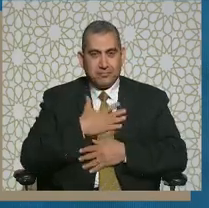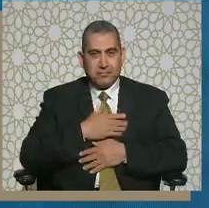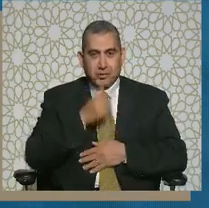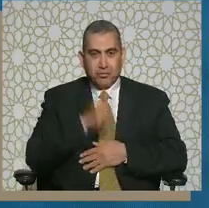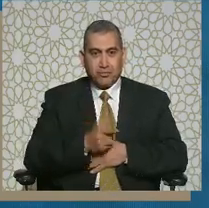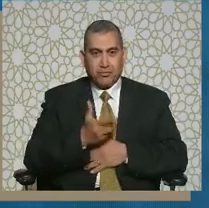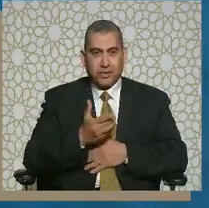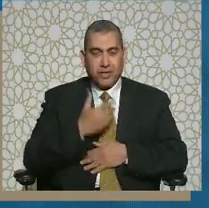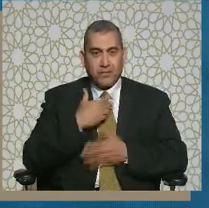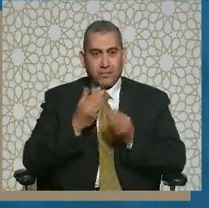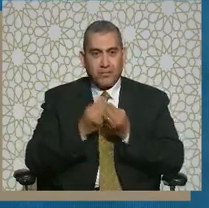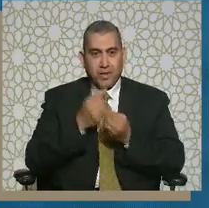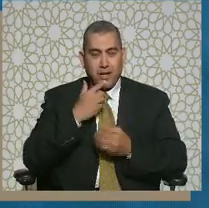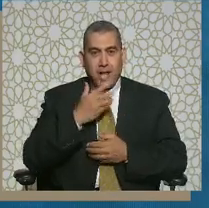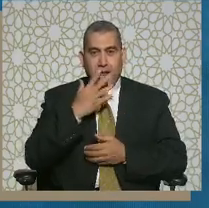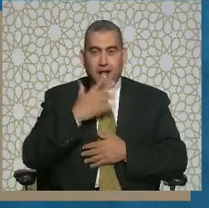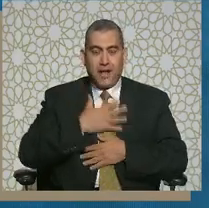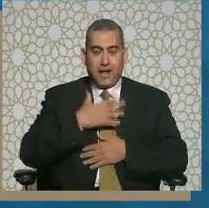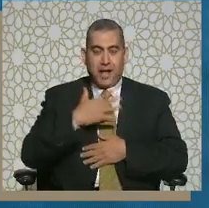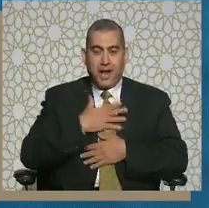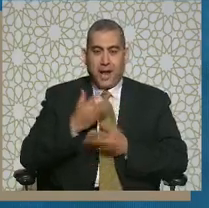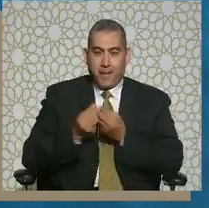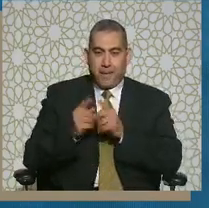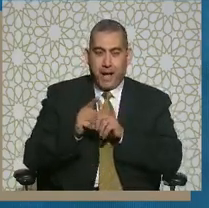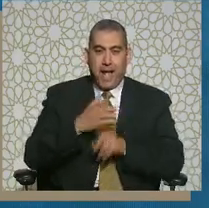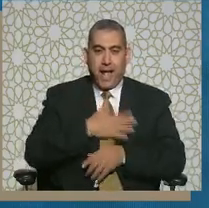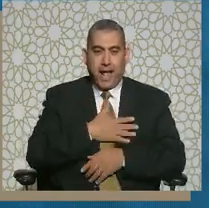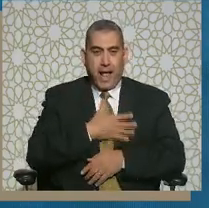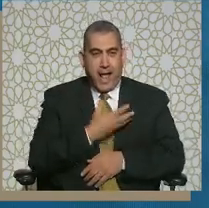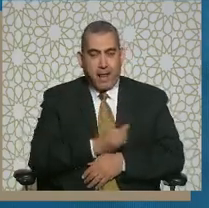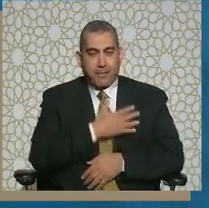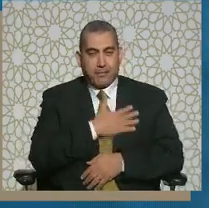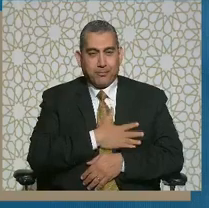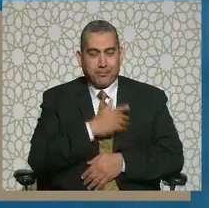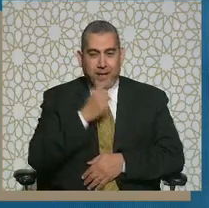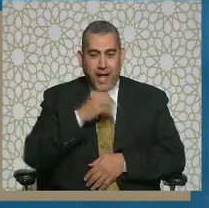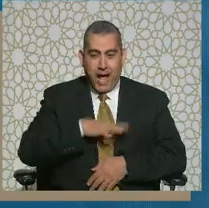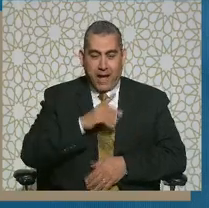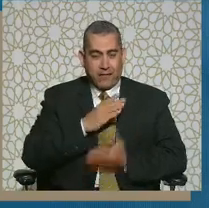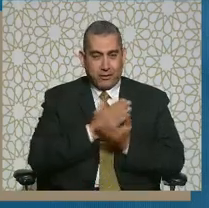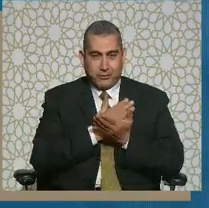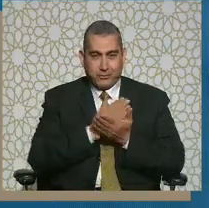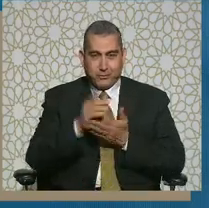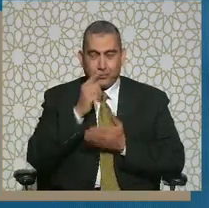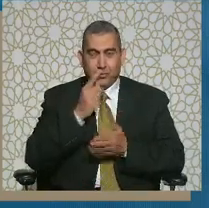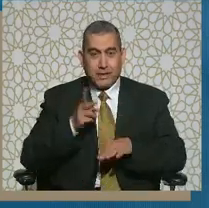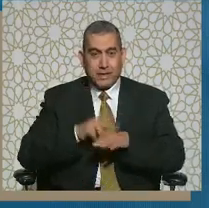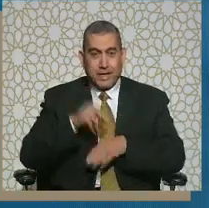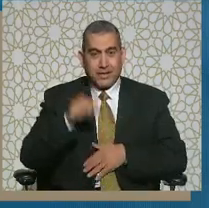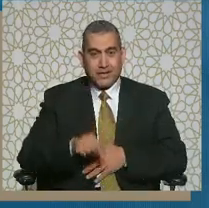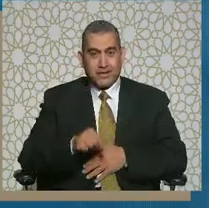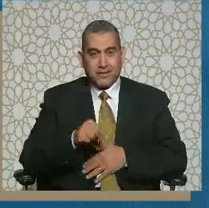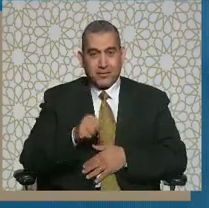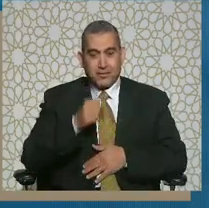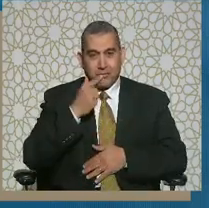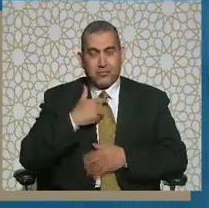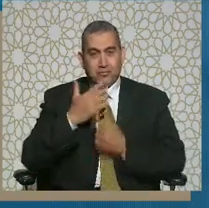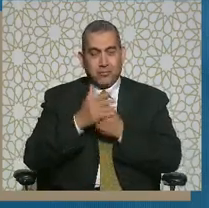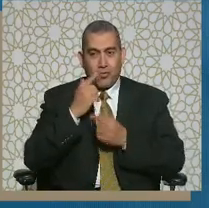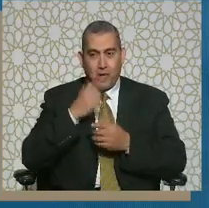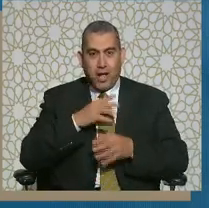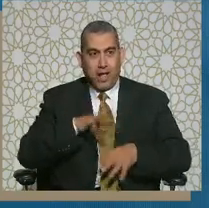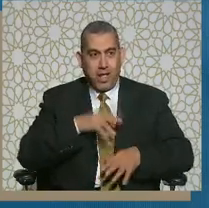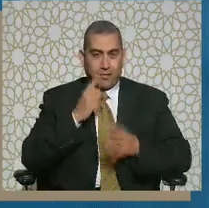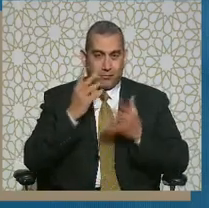وجود نفس جنبنا بيطمن قلبنا ويبدد مخاوفنا وكمان يذهب وحشتنا